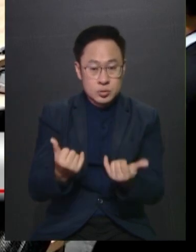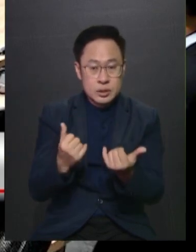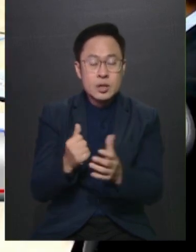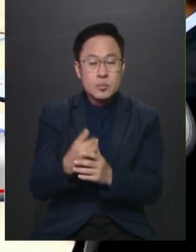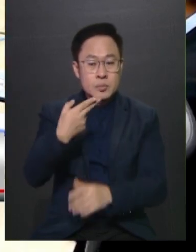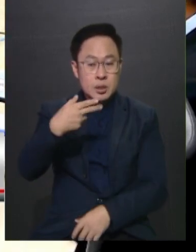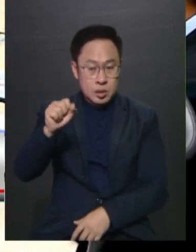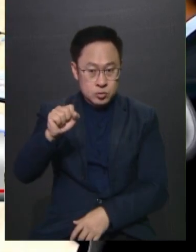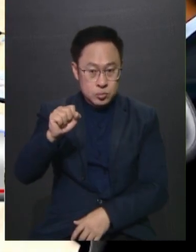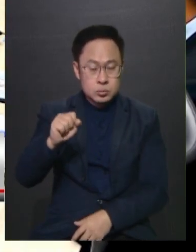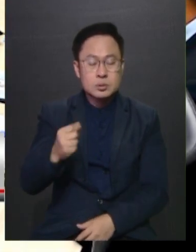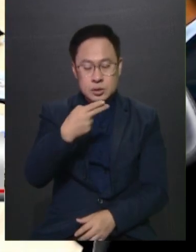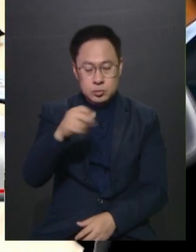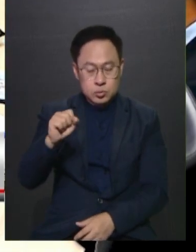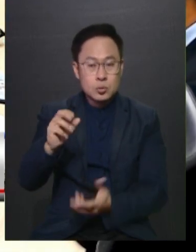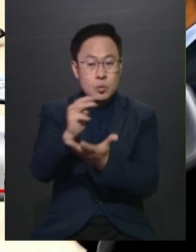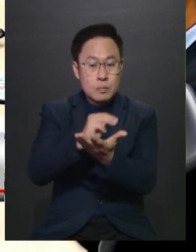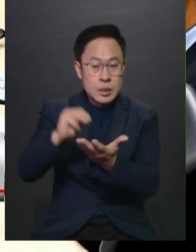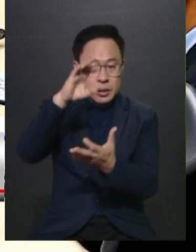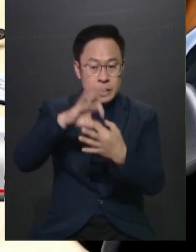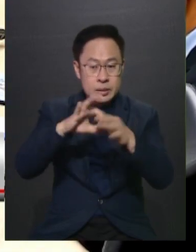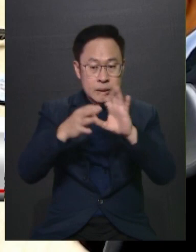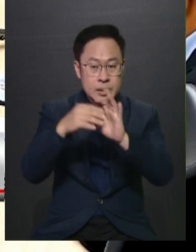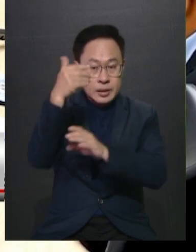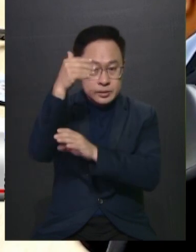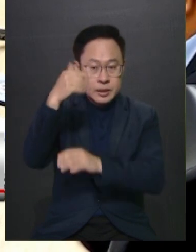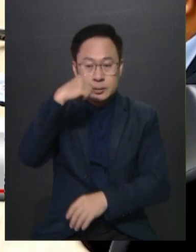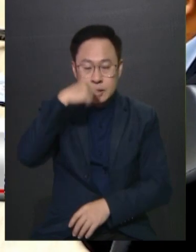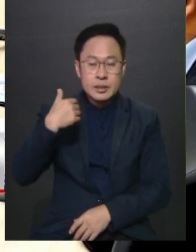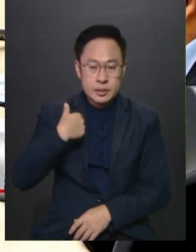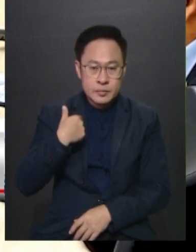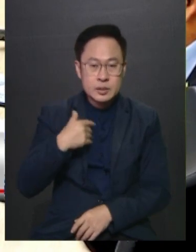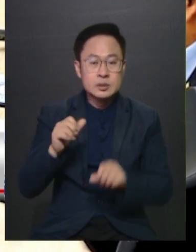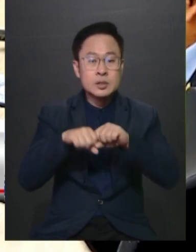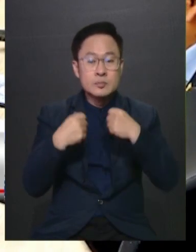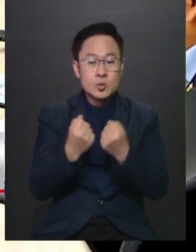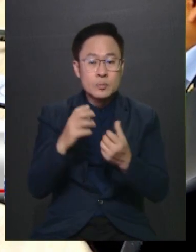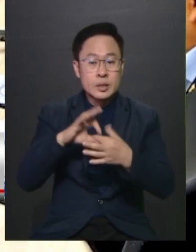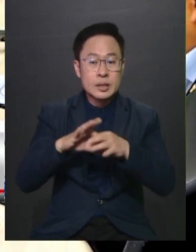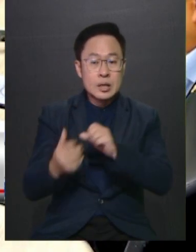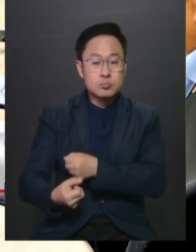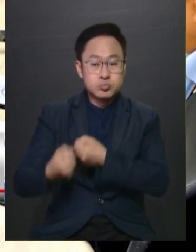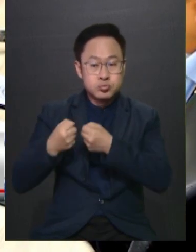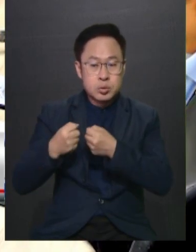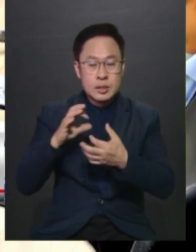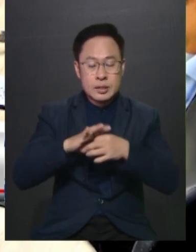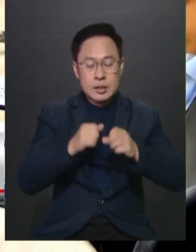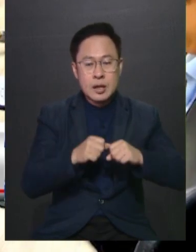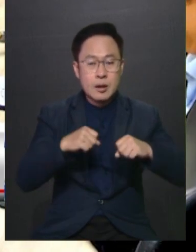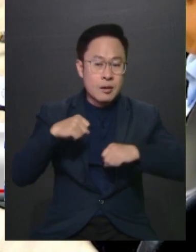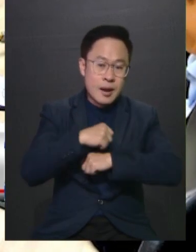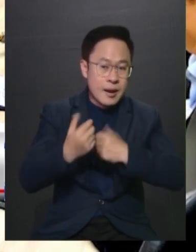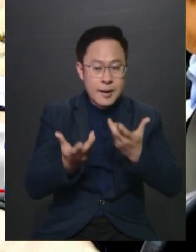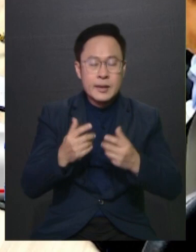และเข้าสู่ตลาดแรงงานอย่างต่อเนื่องด้วยโดยสมาคมกีฬาเพาะกายและฟิตเนสแห่งประเทศไทยนะคะก็เล็งเห็นถึงความสำคั